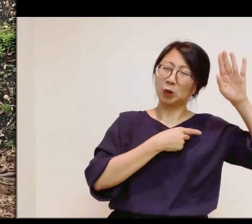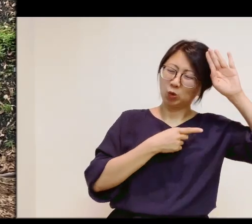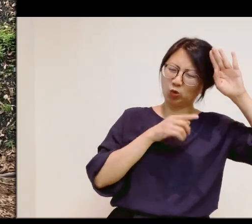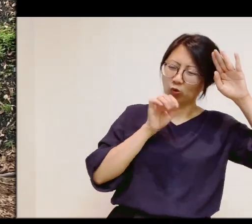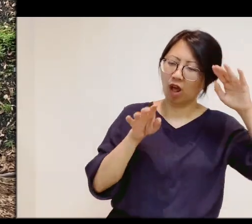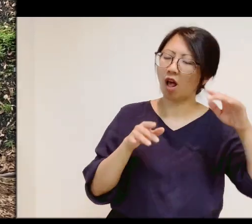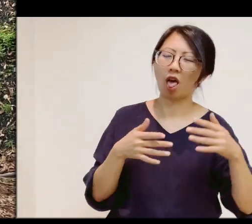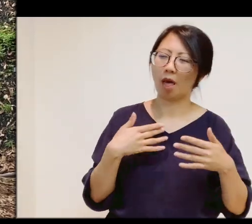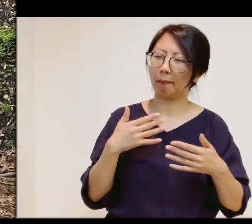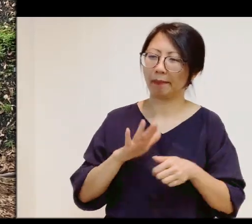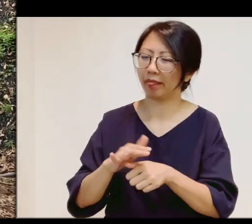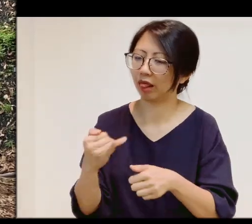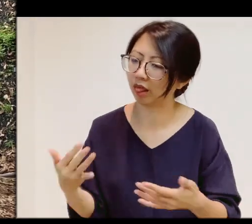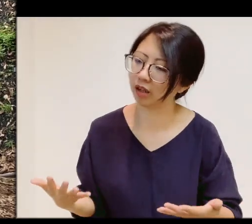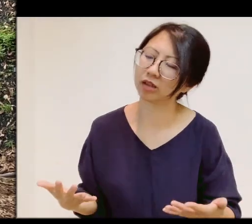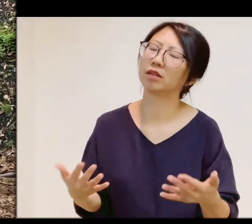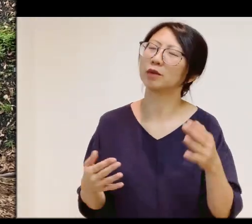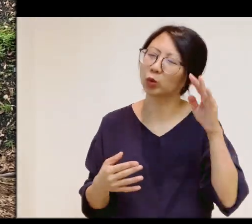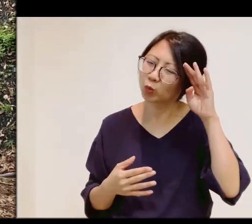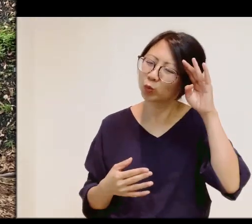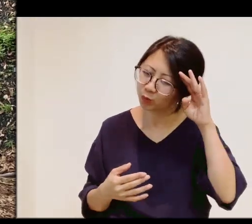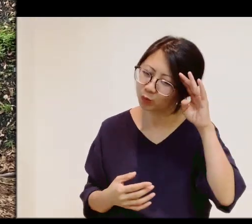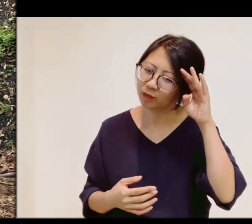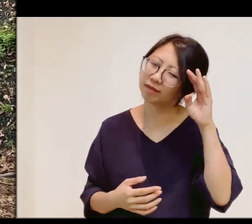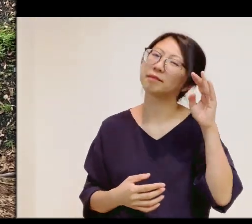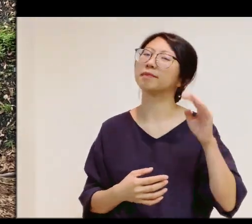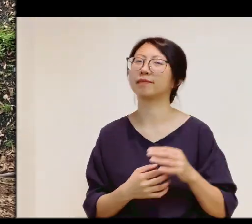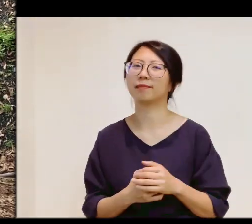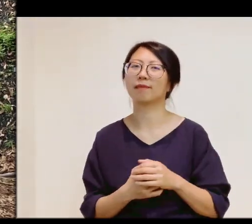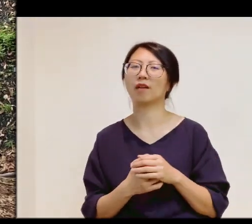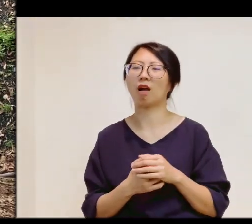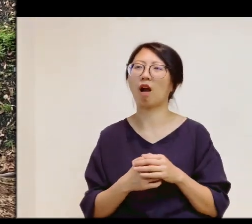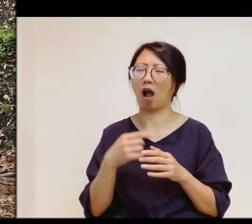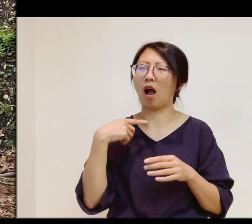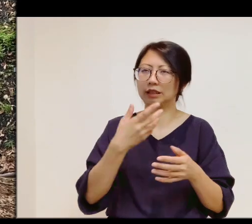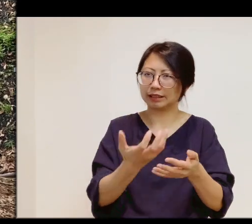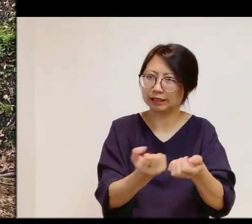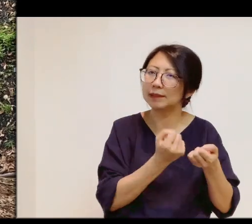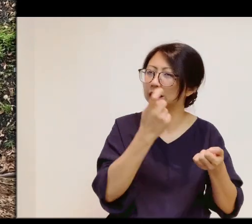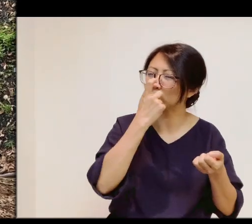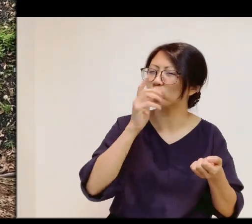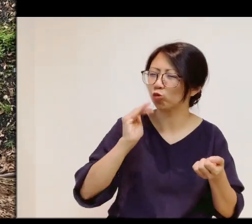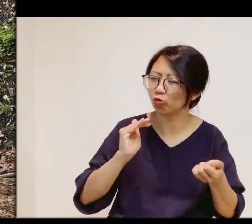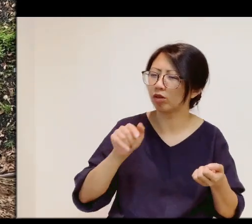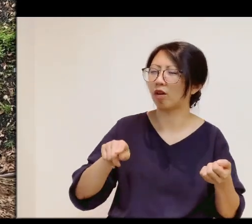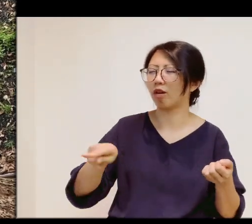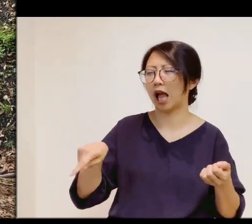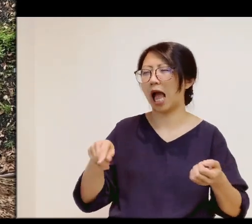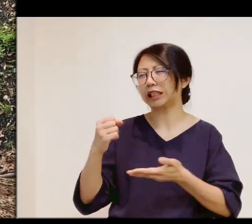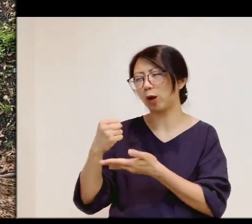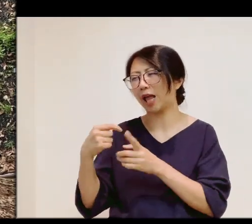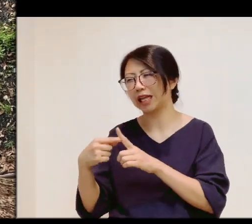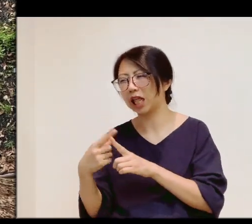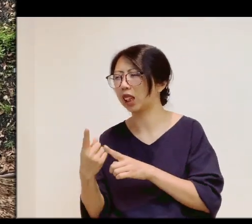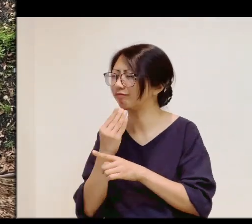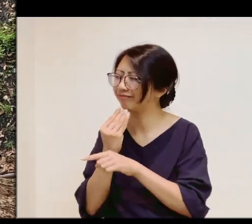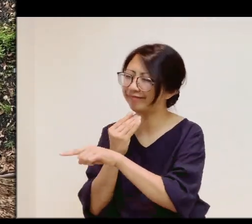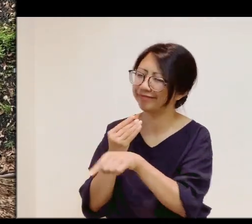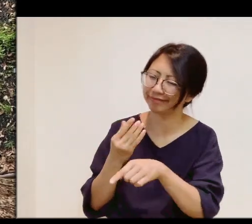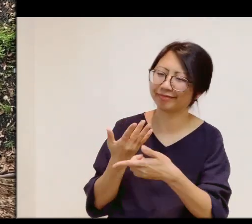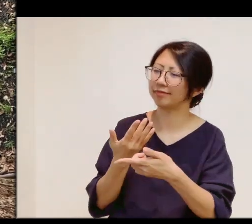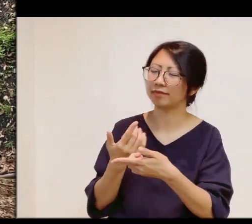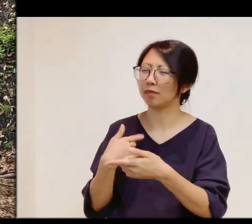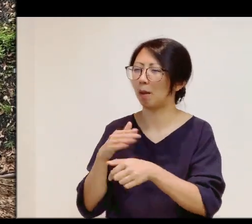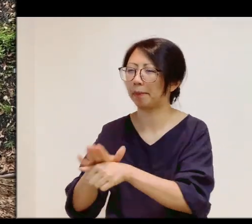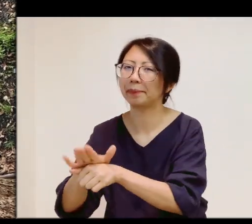兵。咁結果點啦？咁當然有好多人呢班猶太人好失望啦，因為佢哋好痛苦，痛苦先走到呢個即係法國嘅海邊